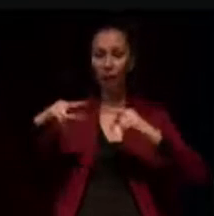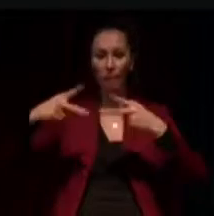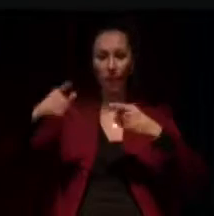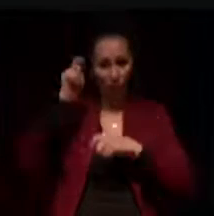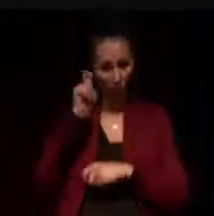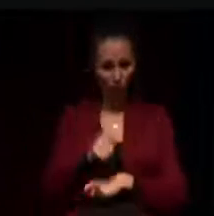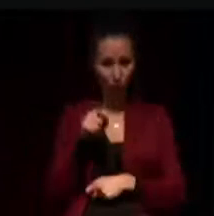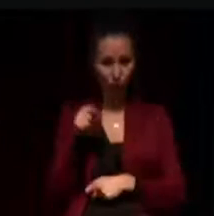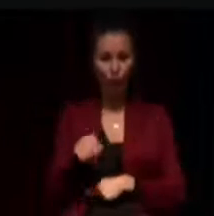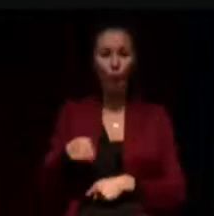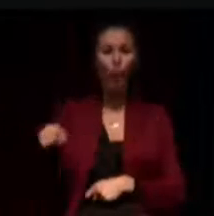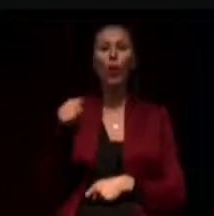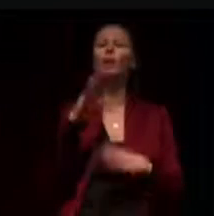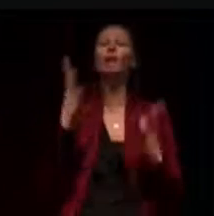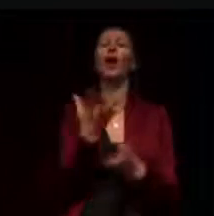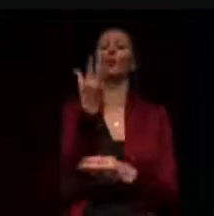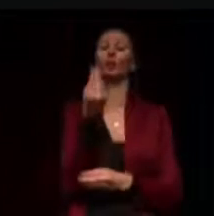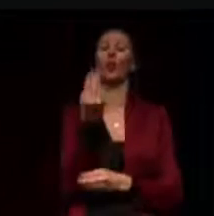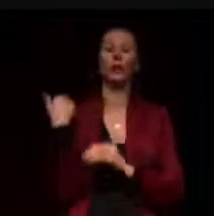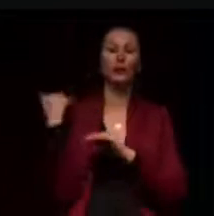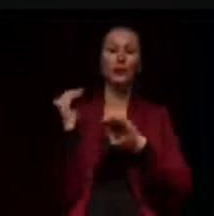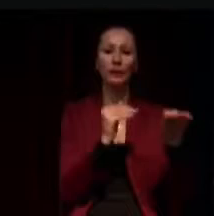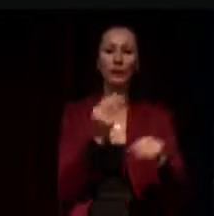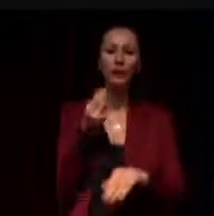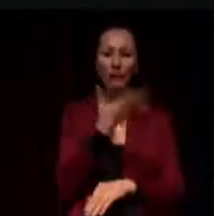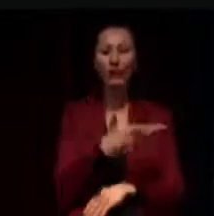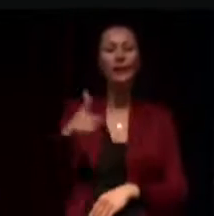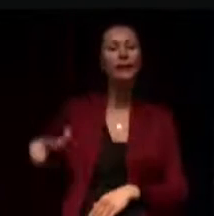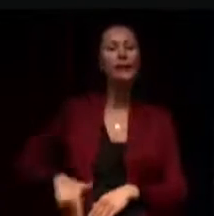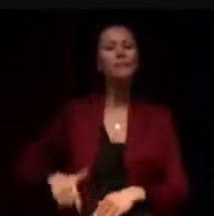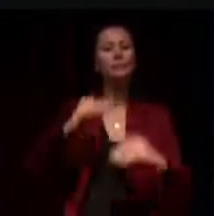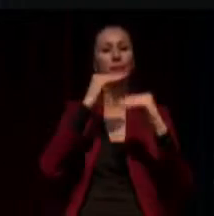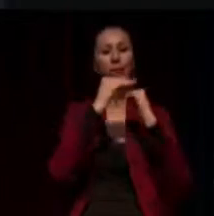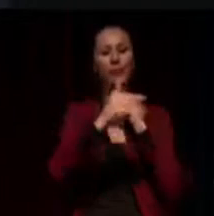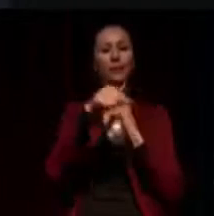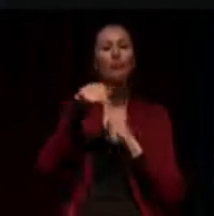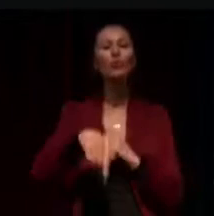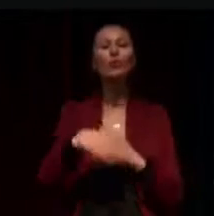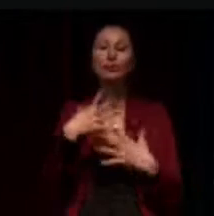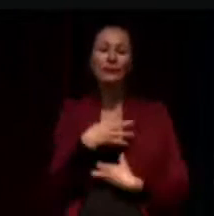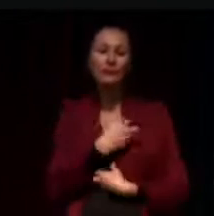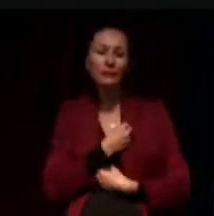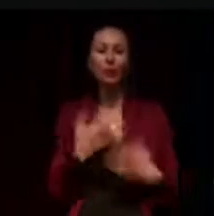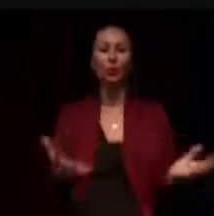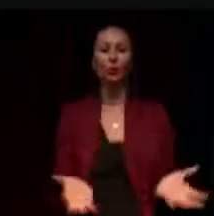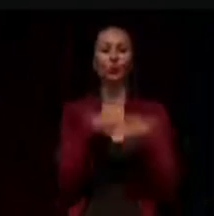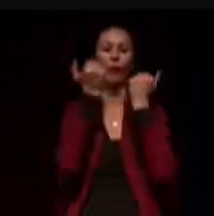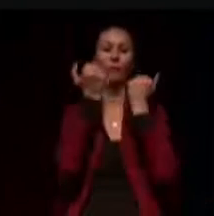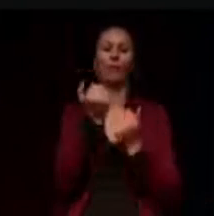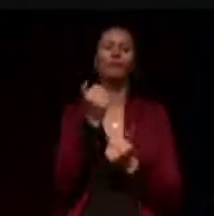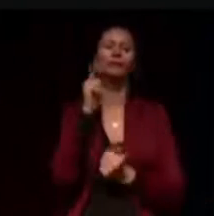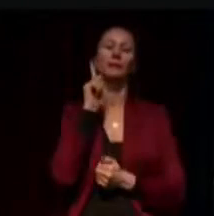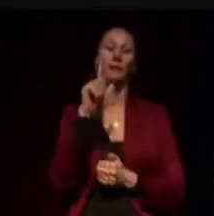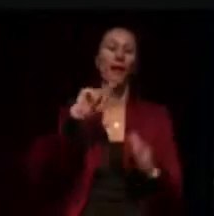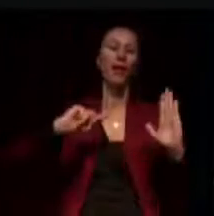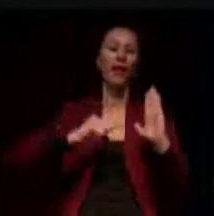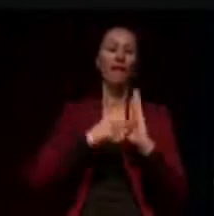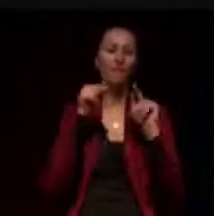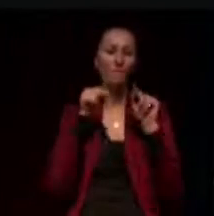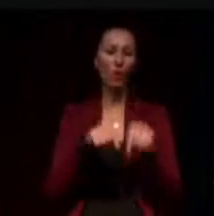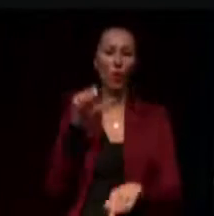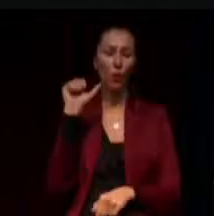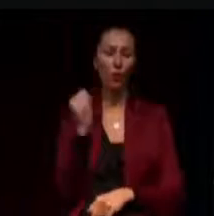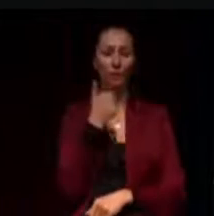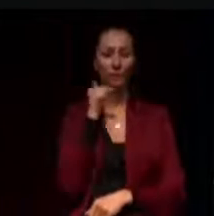yapılıyor. Buna daha çok destek vererek İzmir'imizi bu tür sıkıntılardan kurtarmamız temel hedefimiz